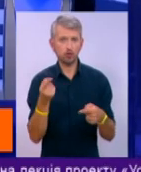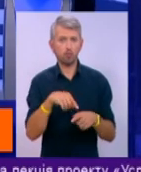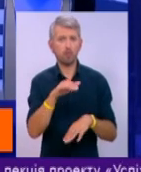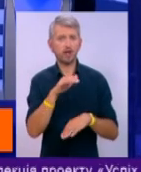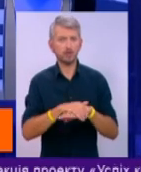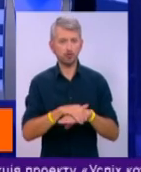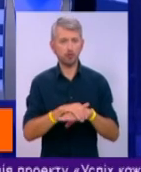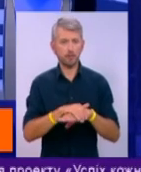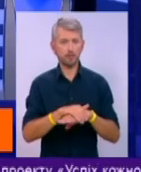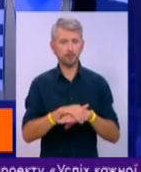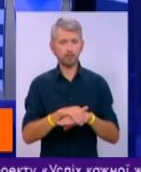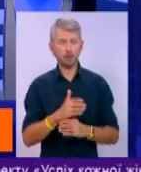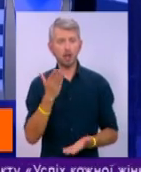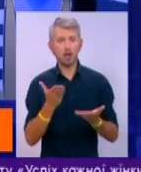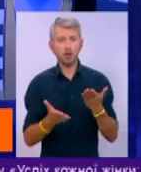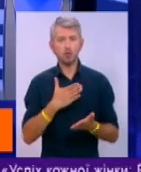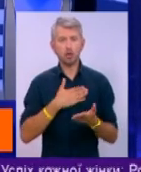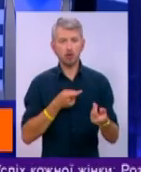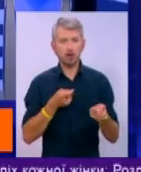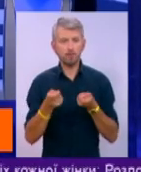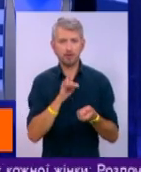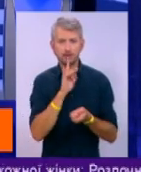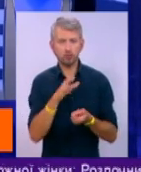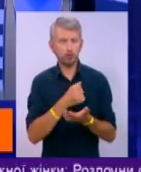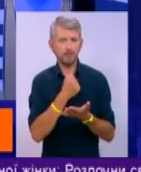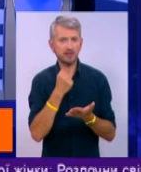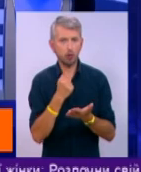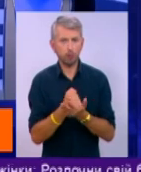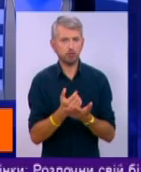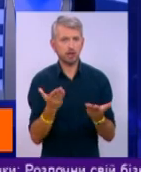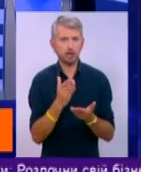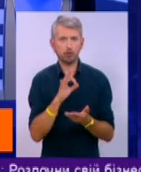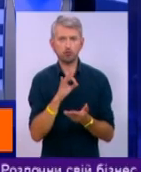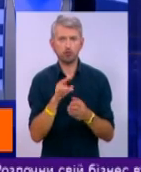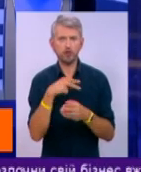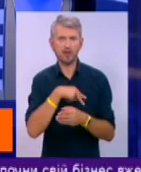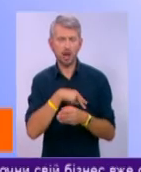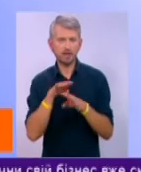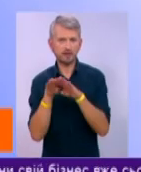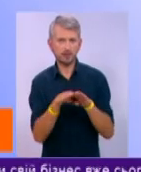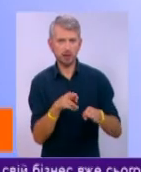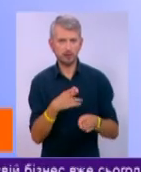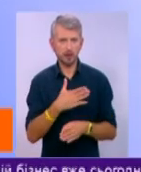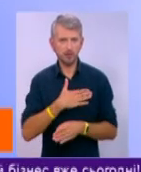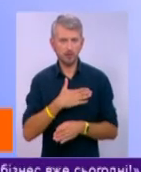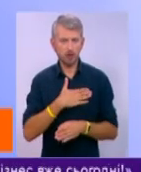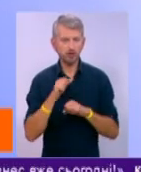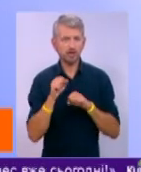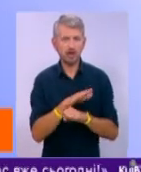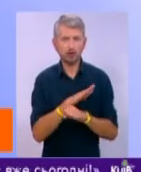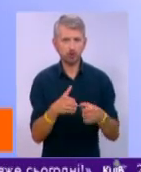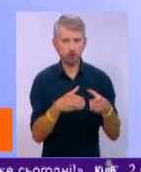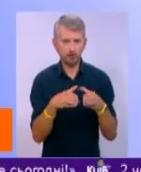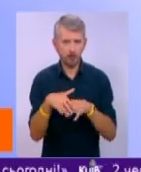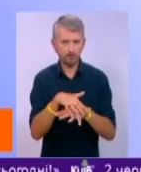фактично, якщо наша влада не буде встановлювати якісь соціальні стандарти для наших незахищених